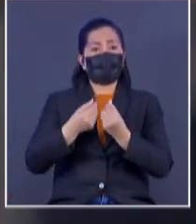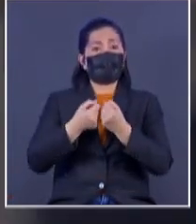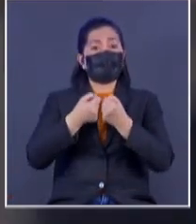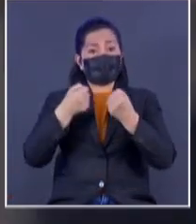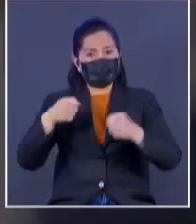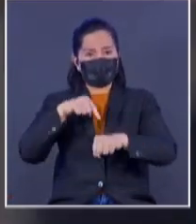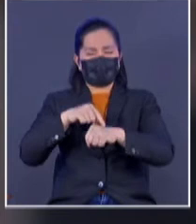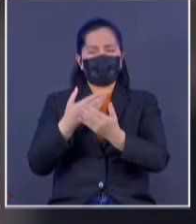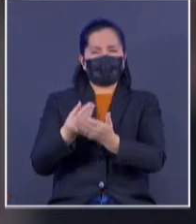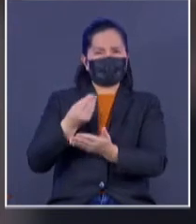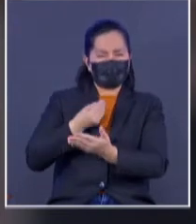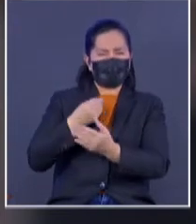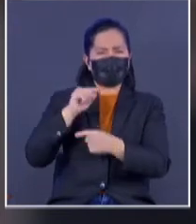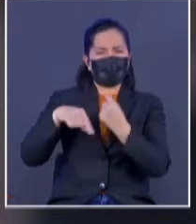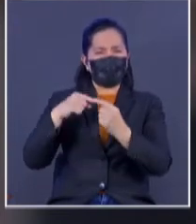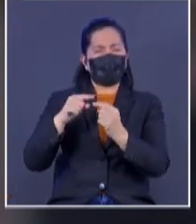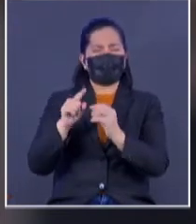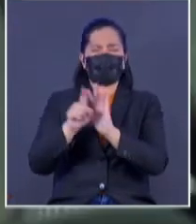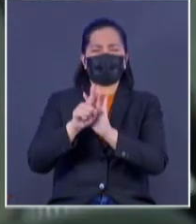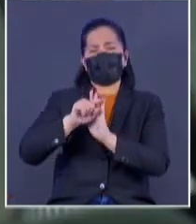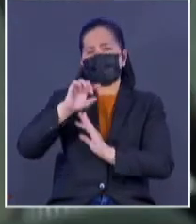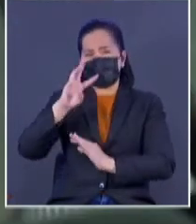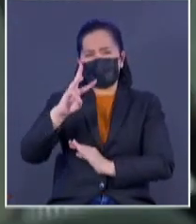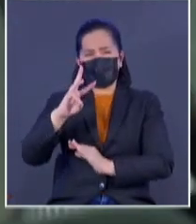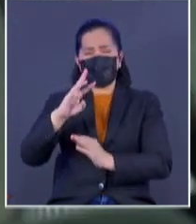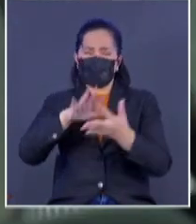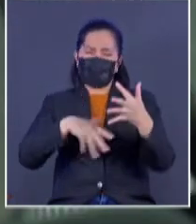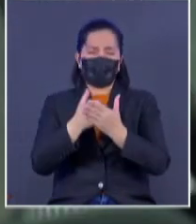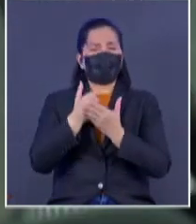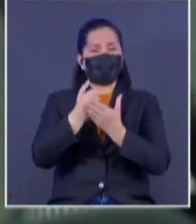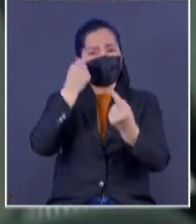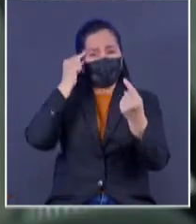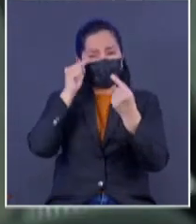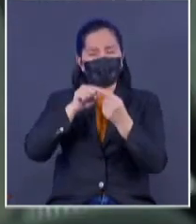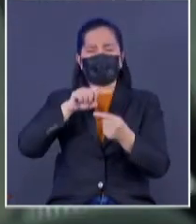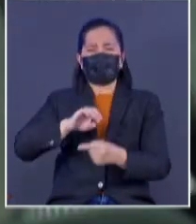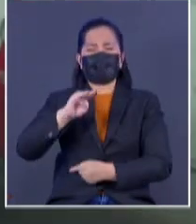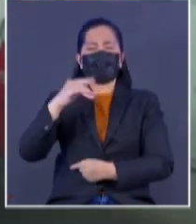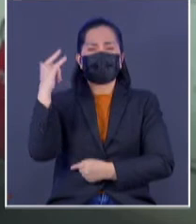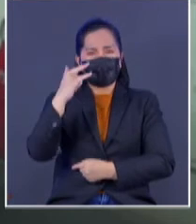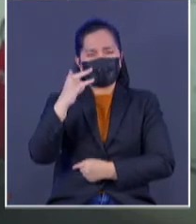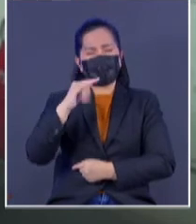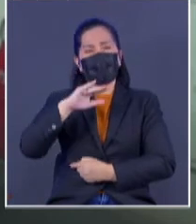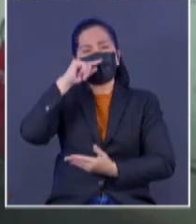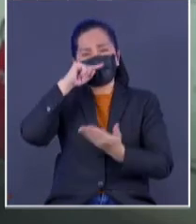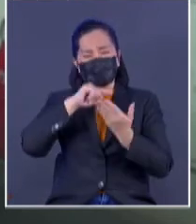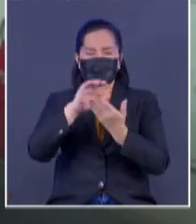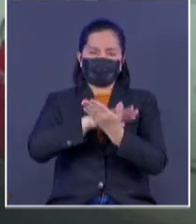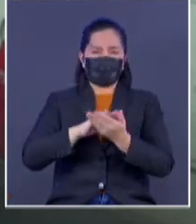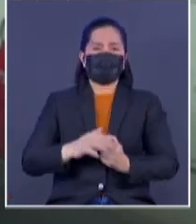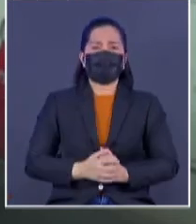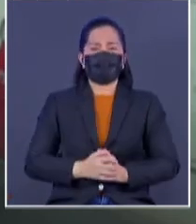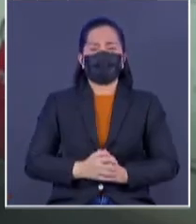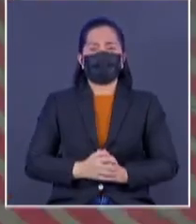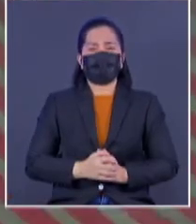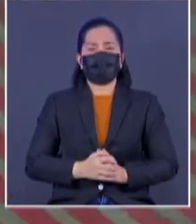บินนี่คือการให้ความช่วยเหลือเพื่อพยุงธุรกิจสายการบินนะครับส่วนวิทยุการบินเองก็ออกมายืนยันนะ